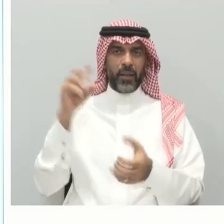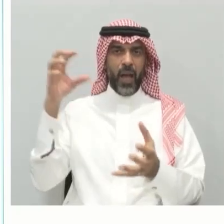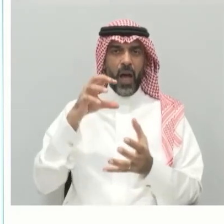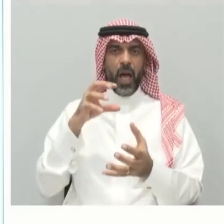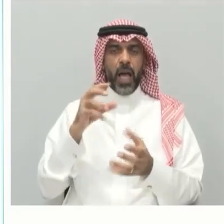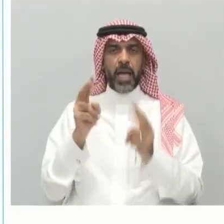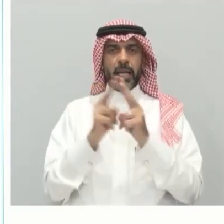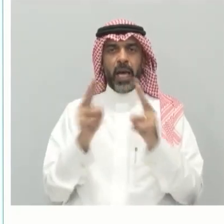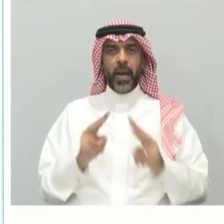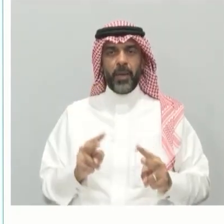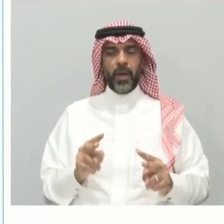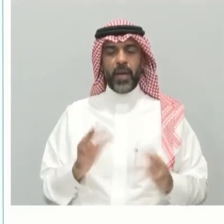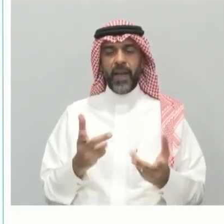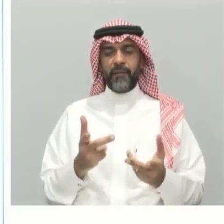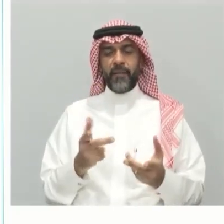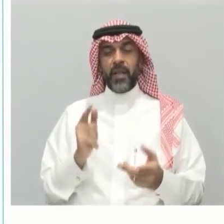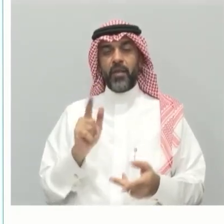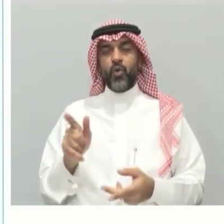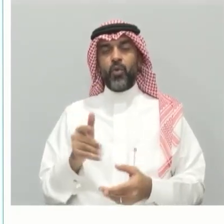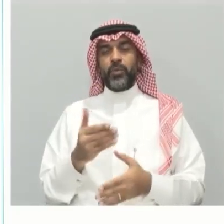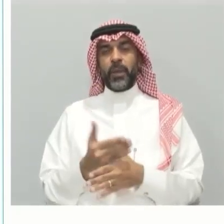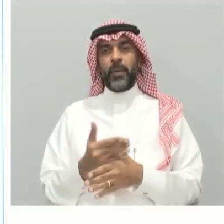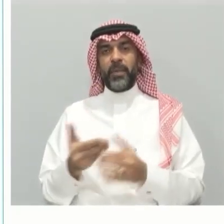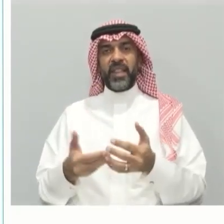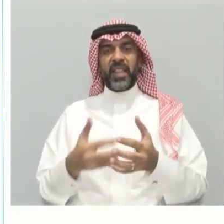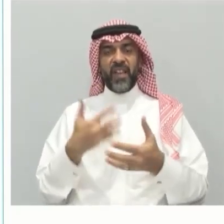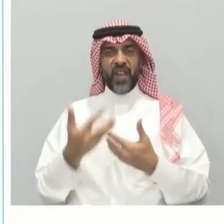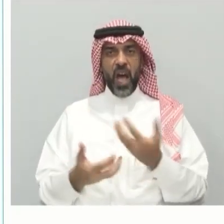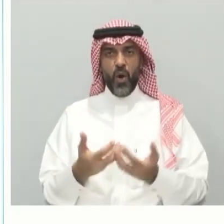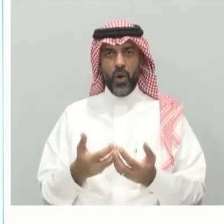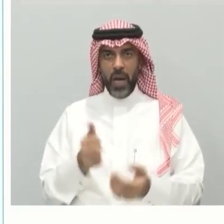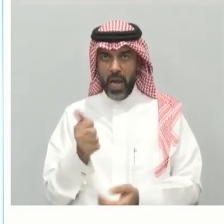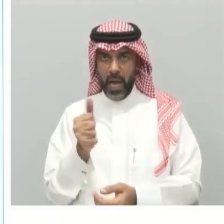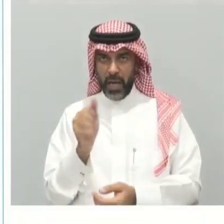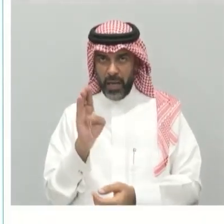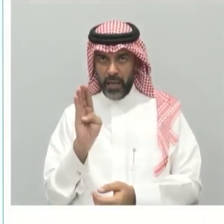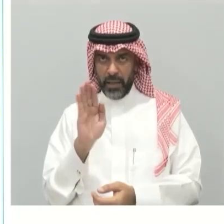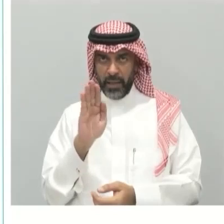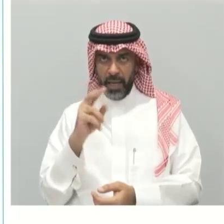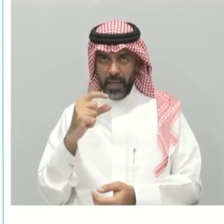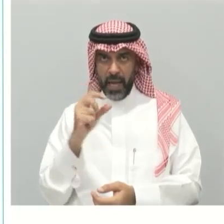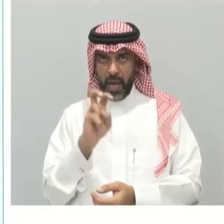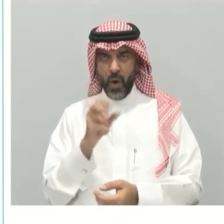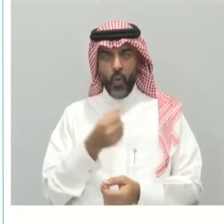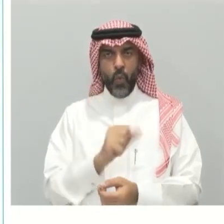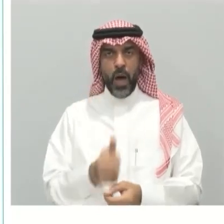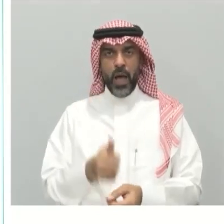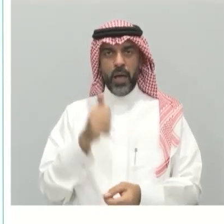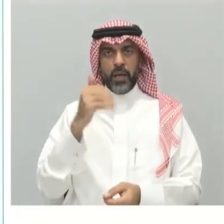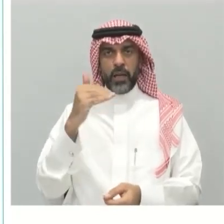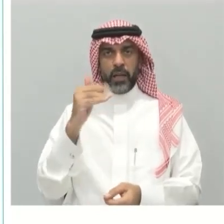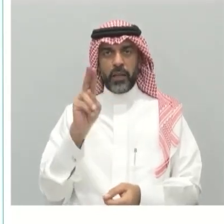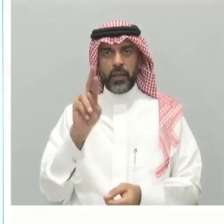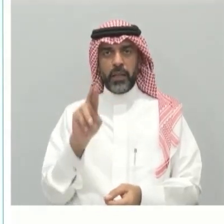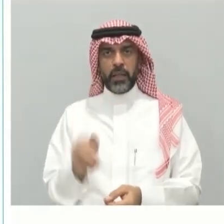ماذا بواسطه تفاعل الاكسده والاختزال التلقائي بمعنى انه اي تفاعل اكسده واختزال سوف نسميه ماذا